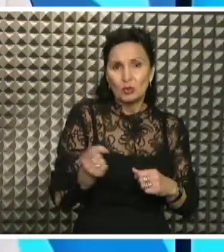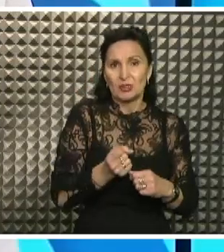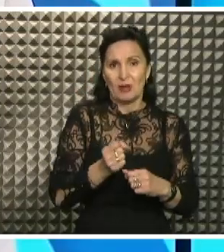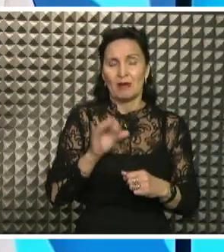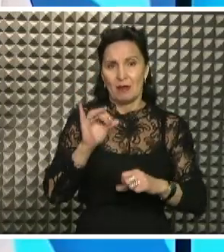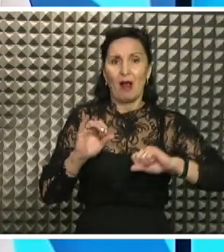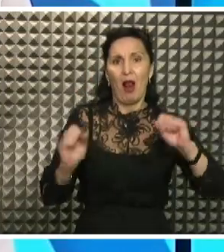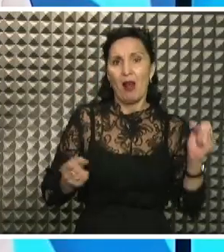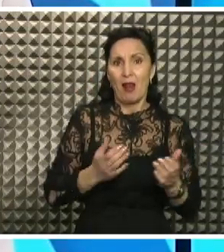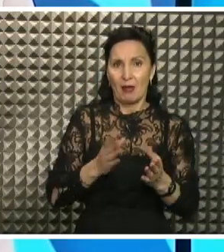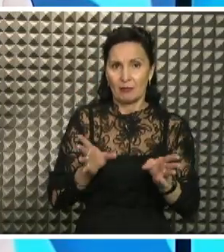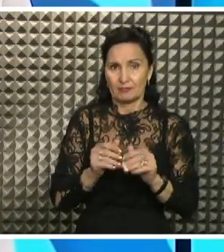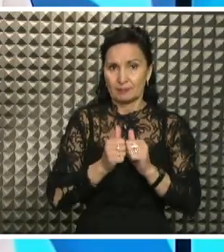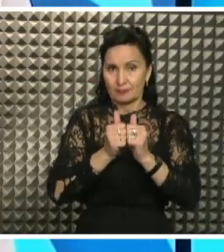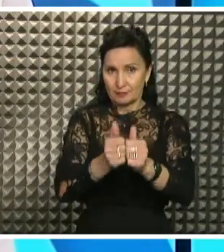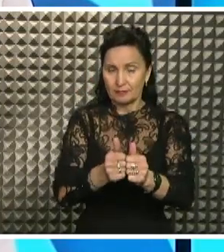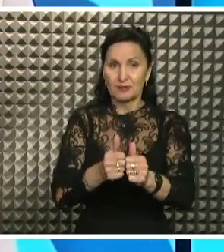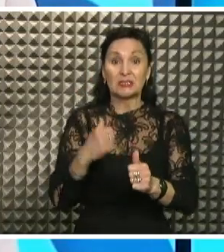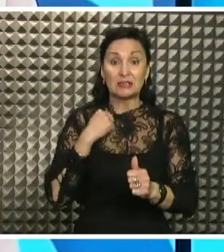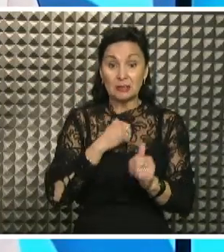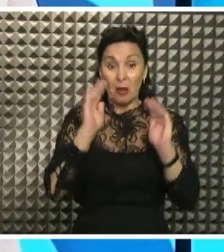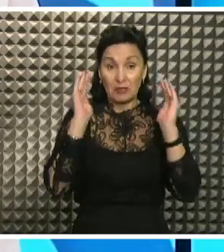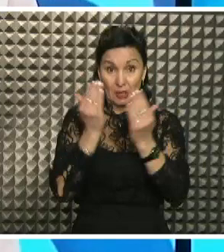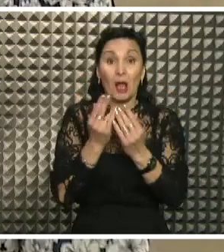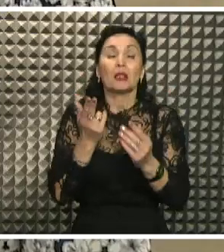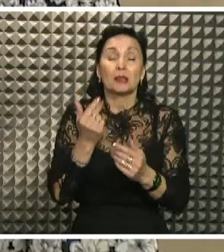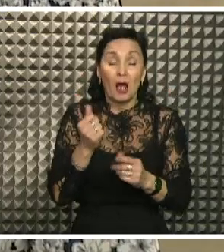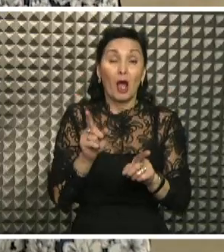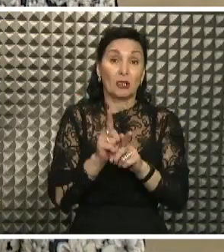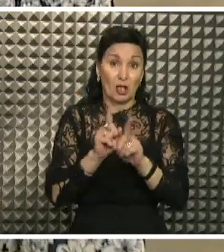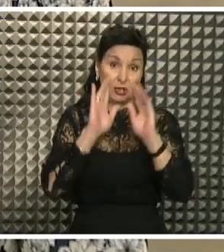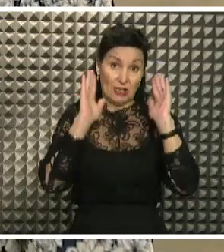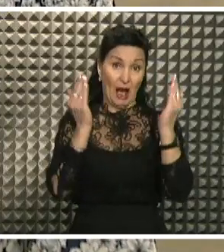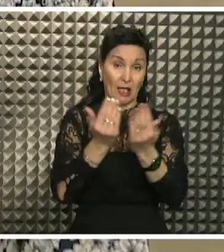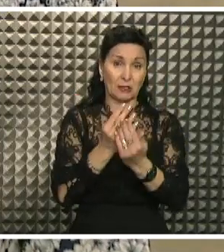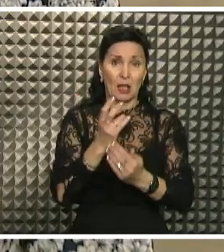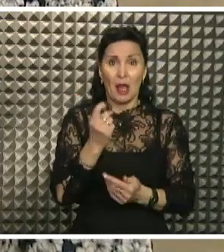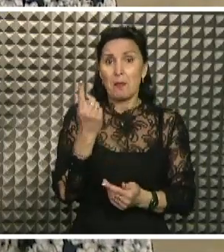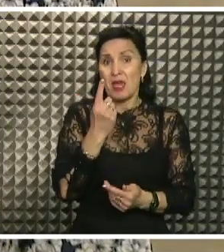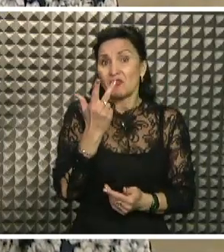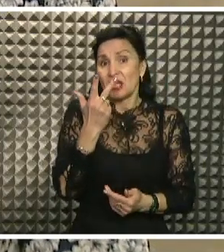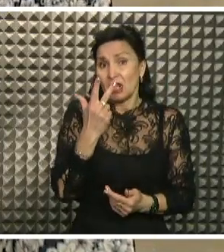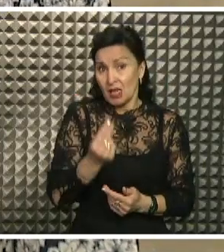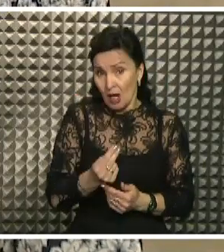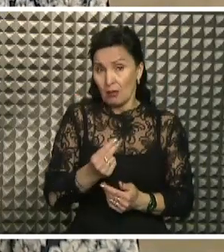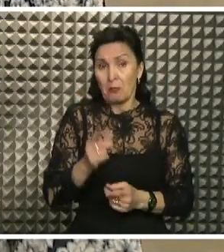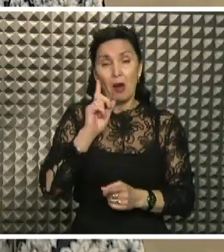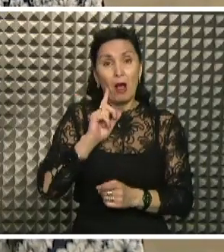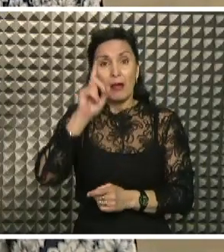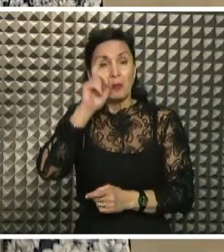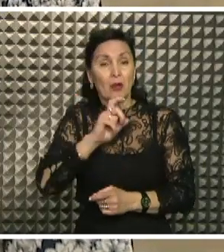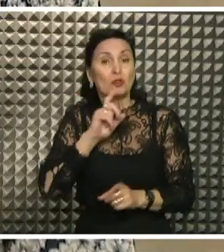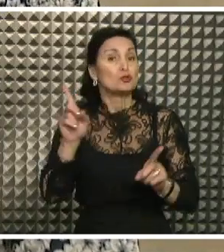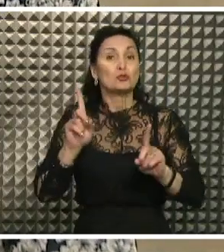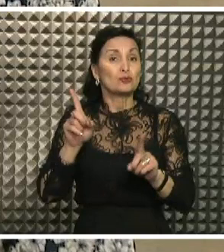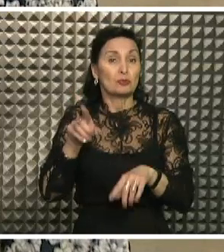есть та же самая изоляция, да, о которой мы сейчас говорим. Та же самая изоляция, как минимум на первые 3 дня, пока не станет ясно, во что